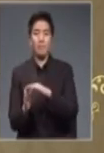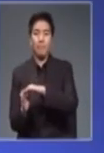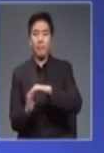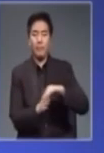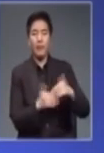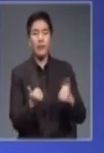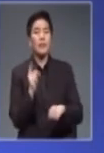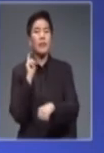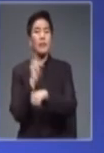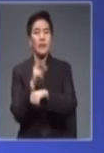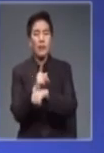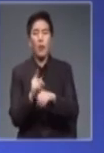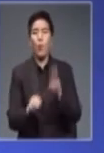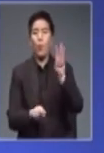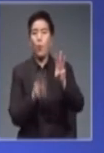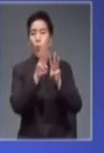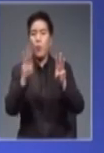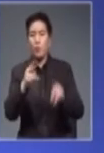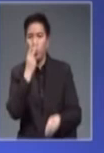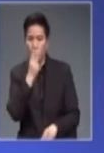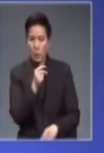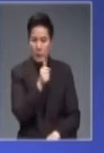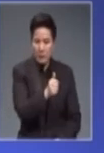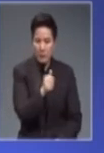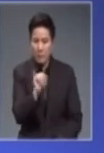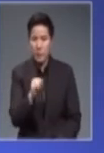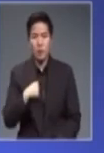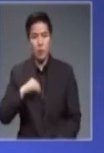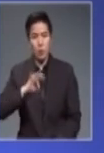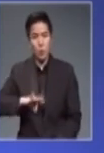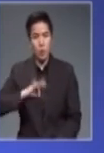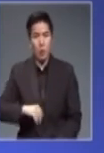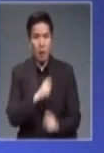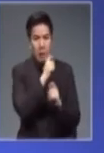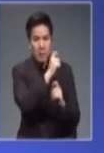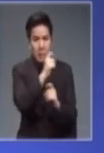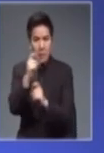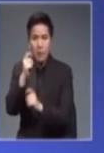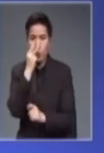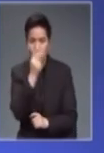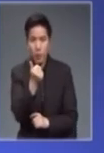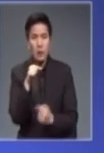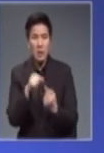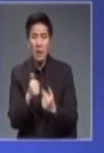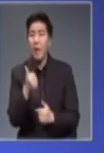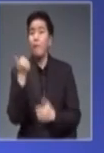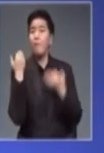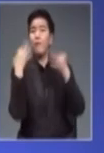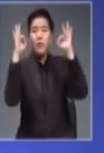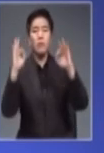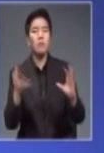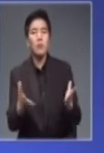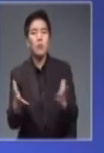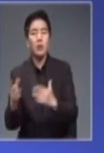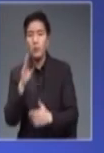บบเดิมๆมันไม่ได้ทั้งหมดนะครับมันต้องปรับแก้ค่อยเป็นค่อยไปนะครับทั้งการลงทุนในประเทศและลงทุนต่างประเทศ มันก็จะมีผล